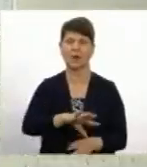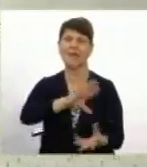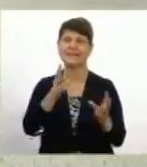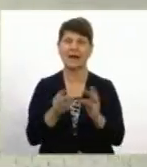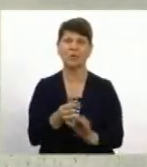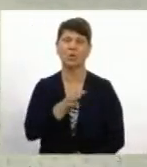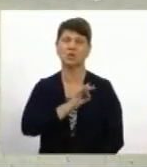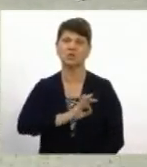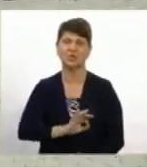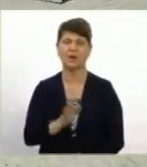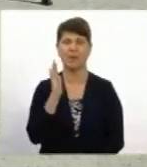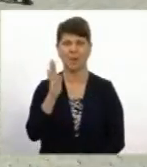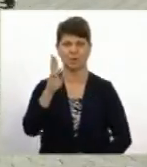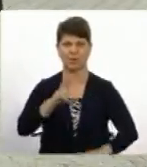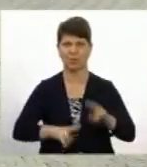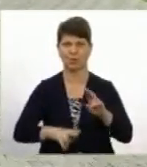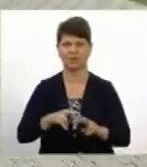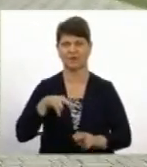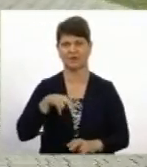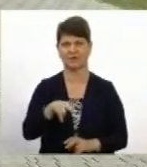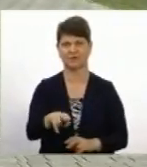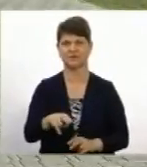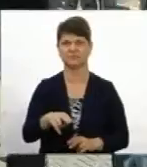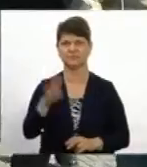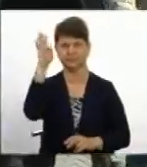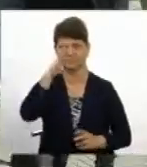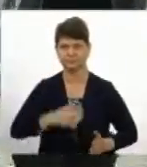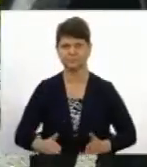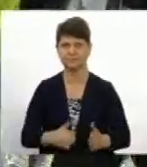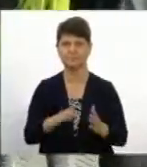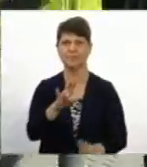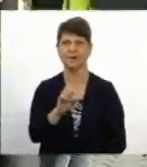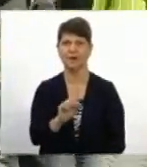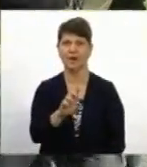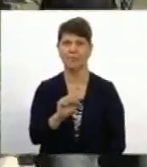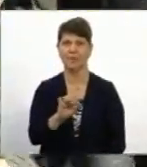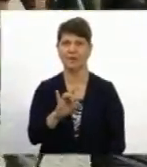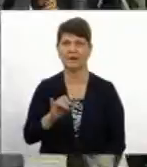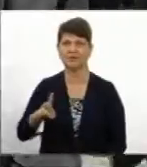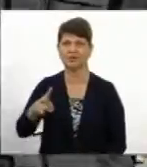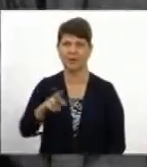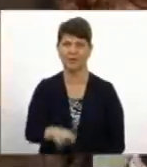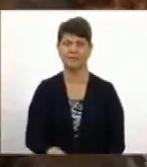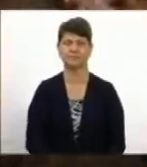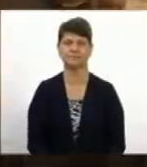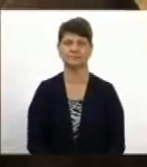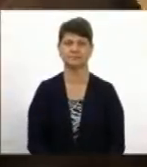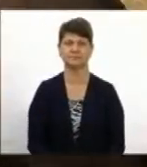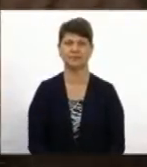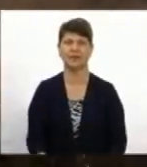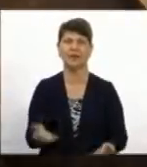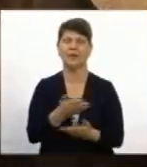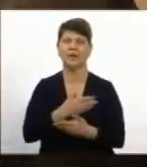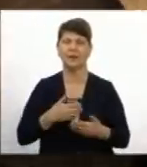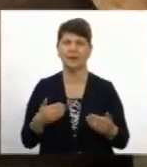користування. Майбутні будівельники вирушили набережною. є вроді. Ми, як громадяни